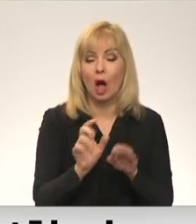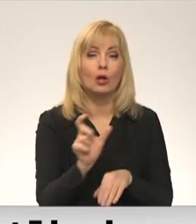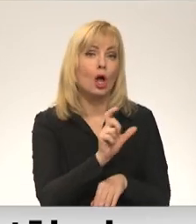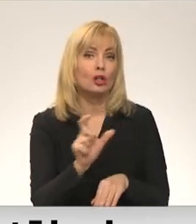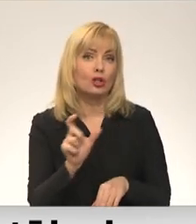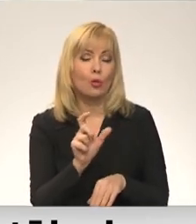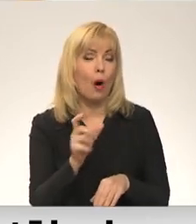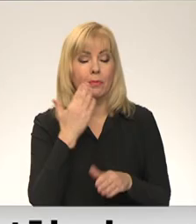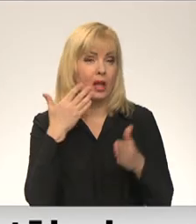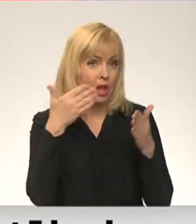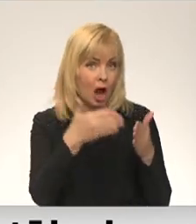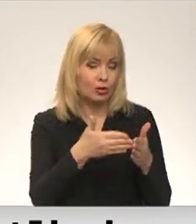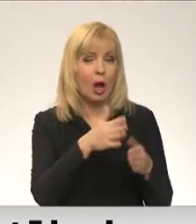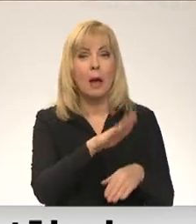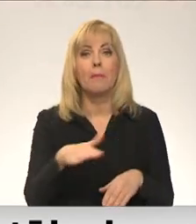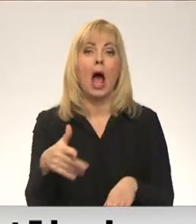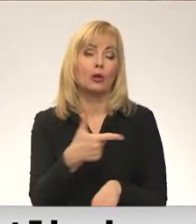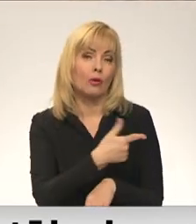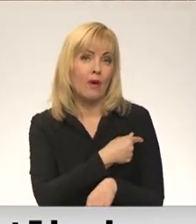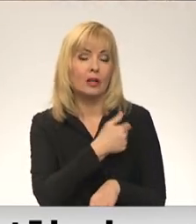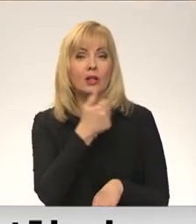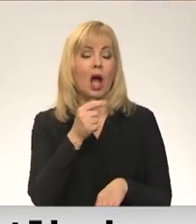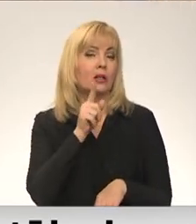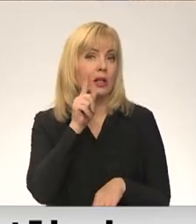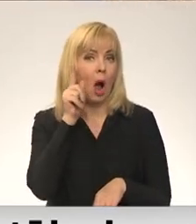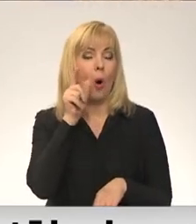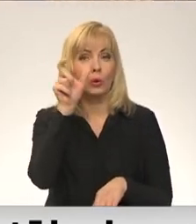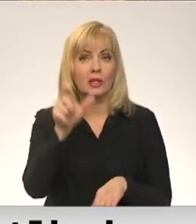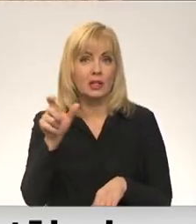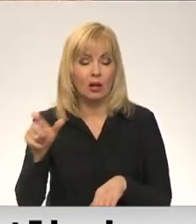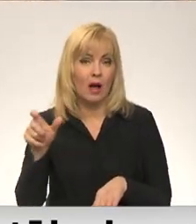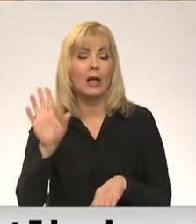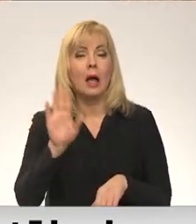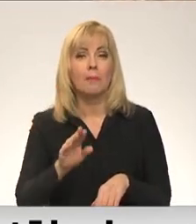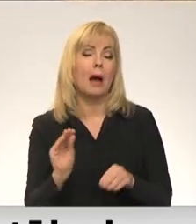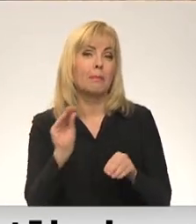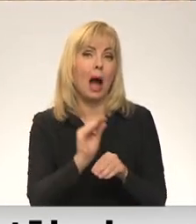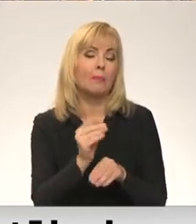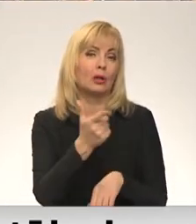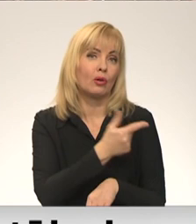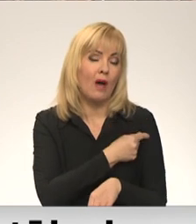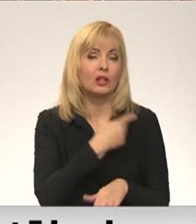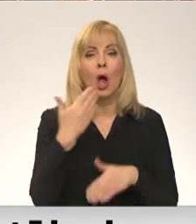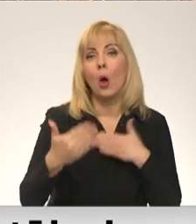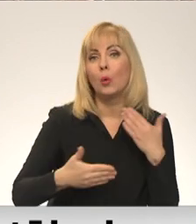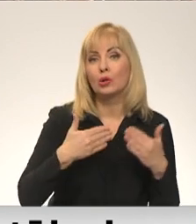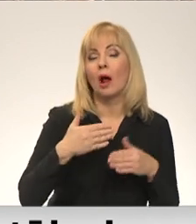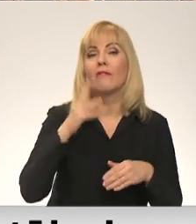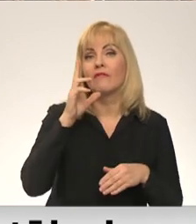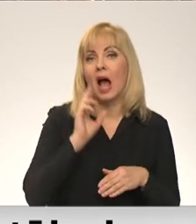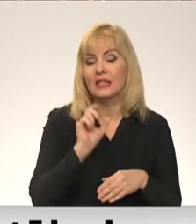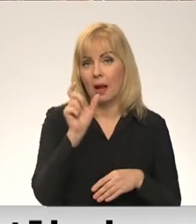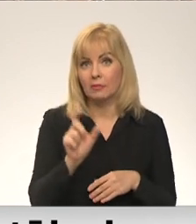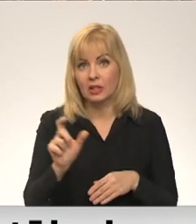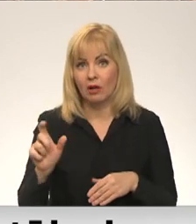nemaz nekoncentrējas uz bērnu vakcināciju un gados jaunu cilvēku revakcinēšanu. Šobrīd lielākas raizes ir par gados vecākiem